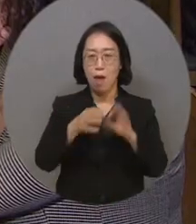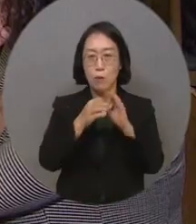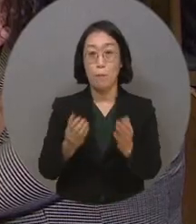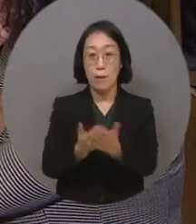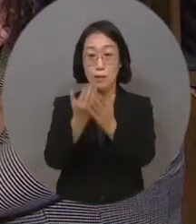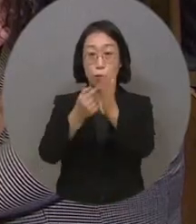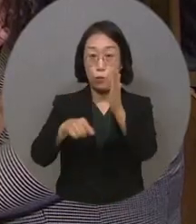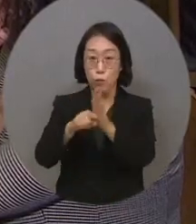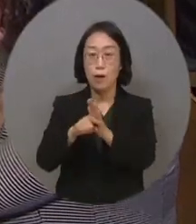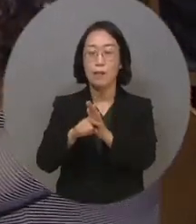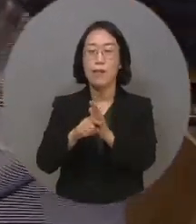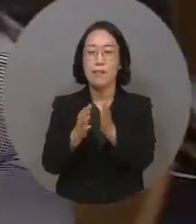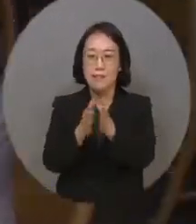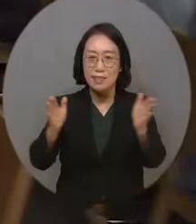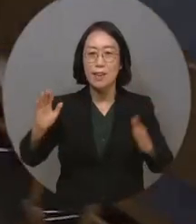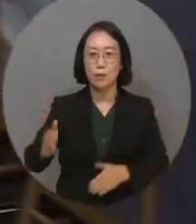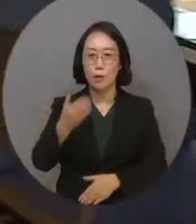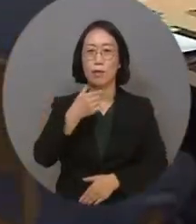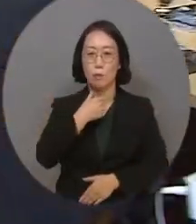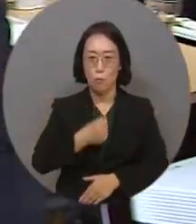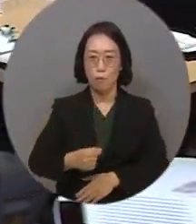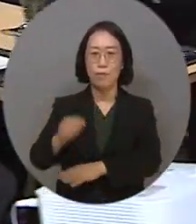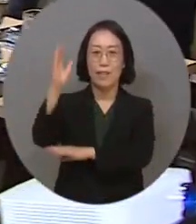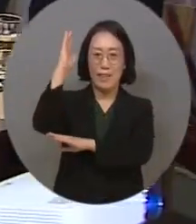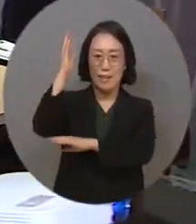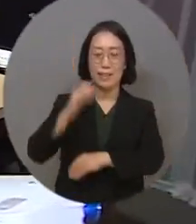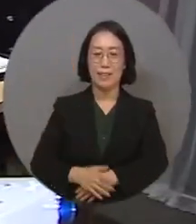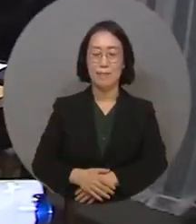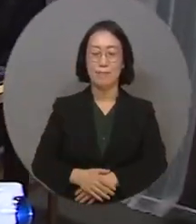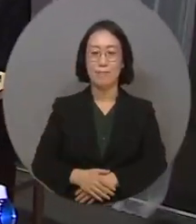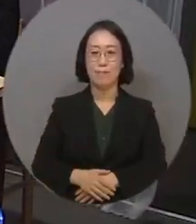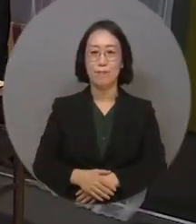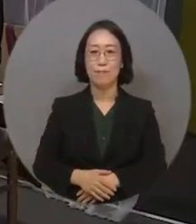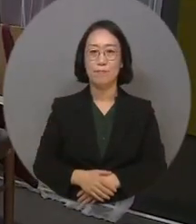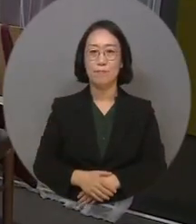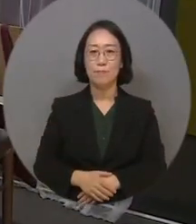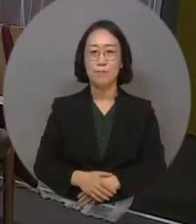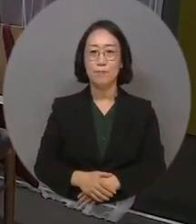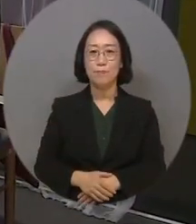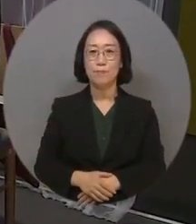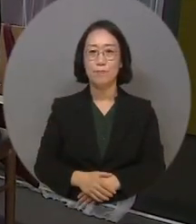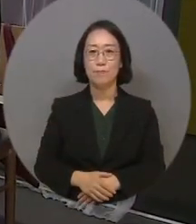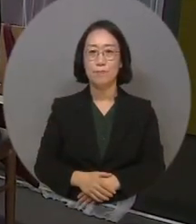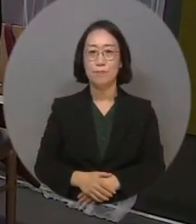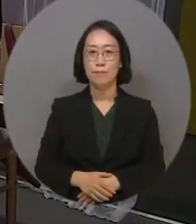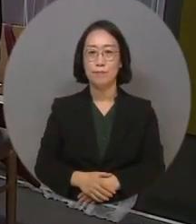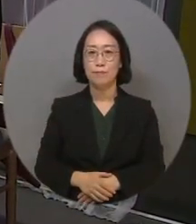계기가 되길 바란다는 뜻을 전했습니다. 복지TV 뉴스 박순용입니다.